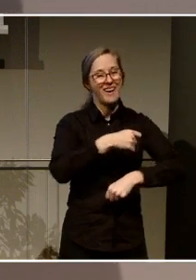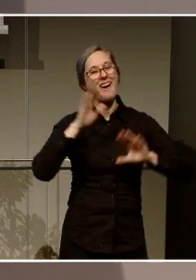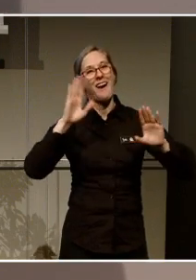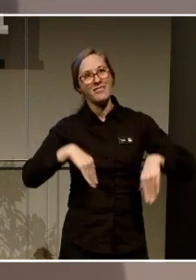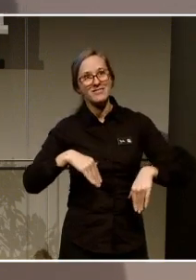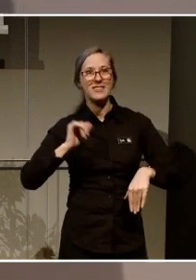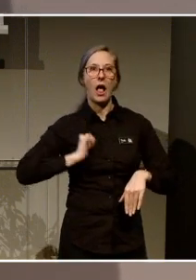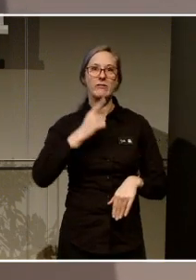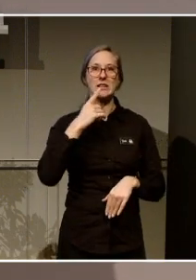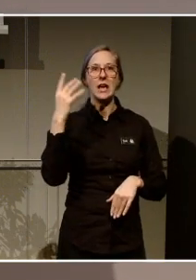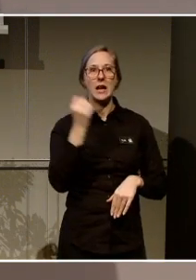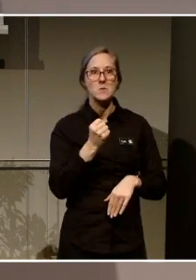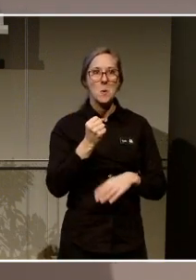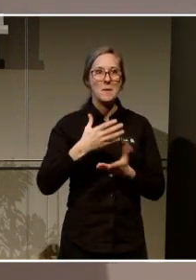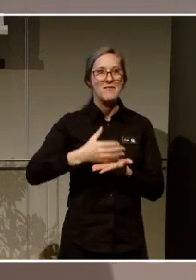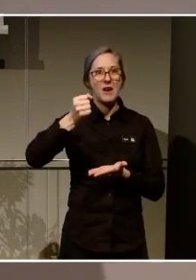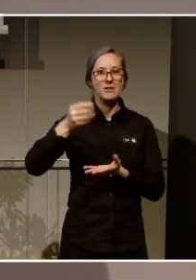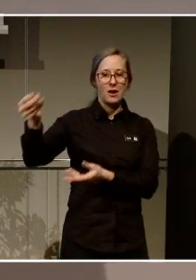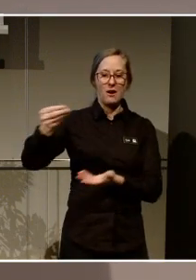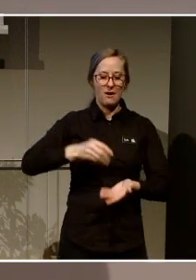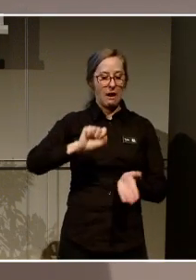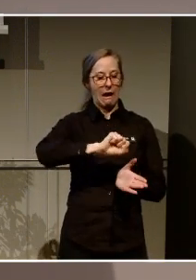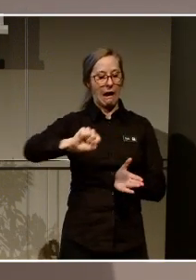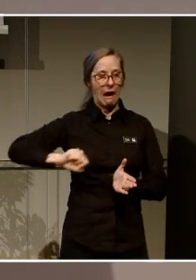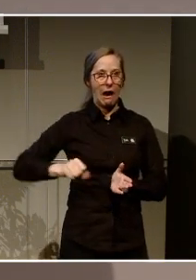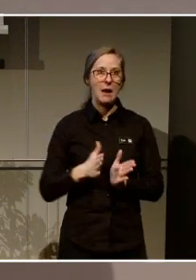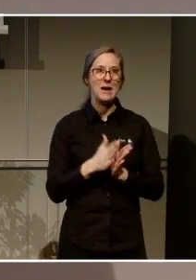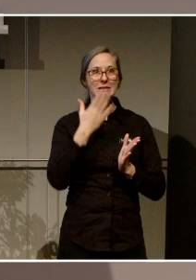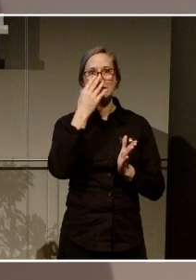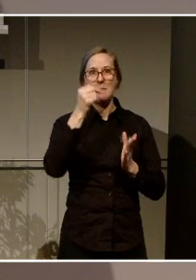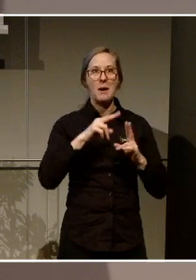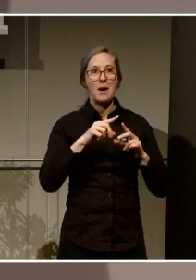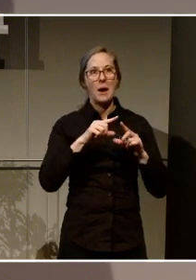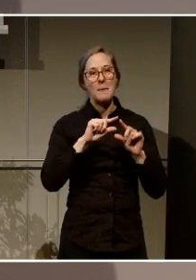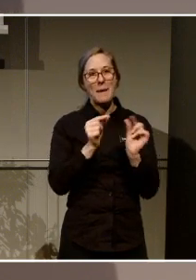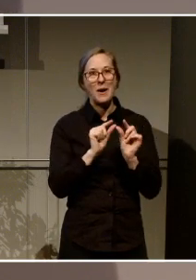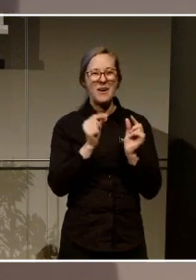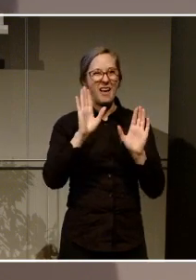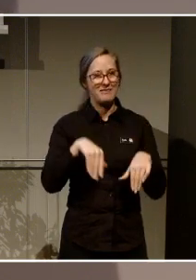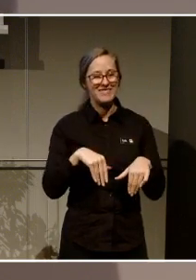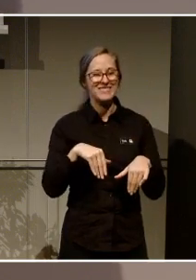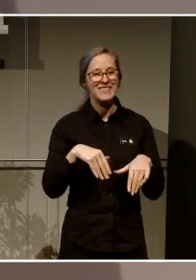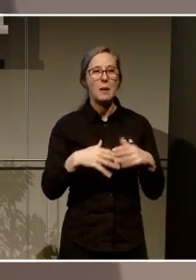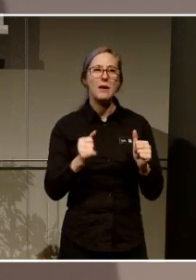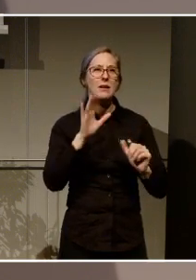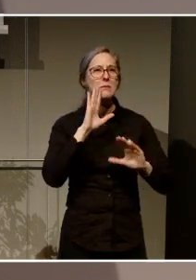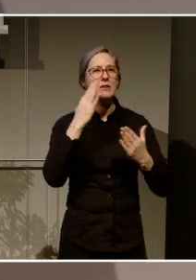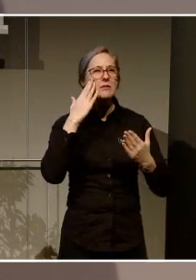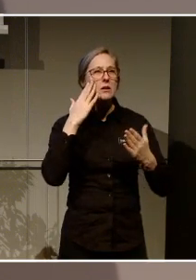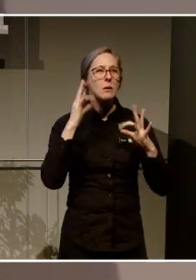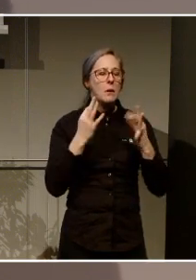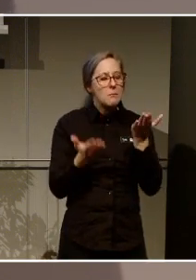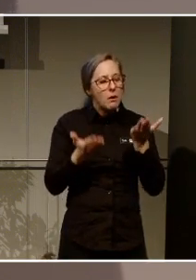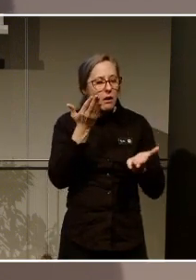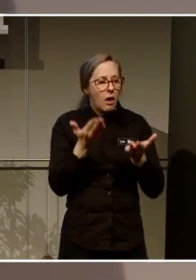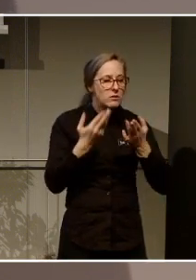ketchupflaska från hyllan i butiken och njutit av den ihop med lite snabbmakaroner en kväll. Ja, så behöver ni inte veta vad var balansen med socker och salt i